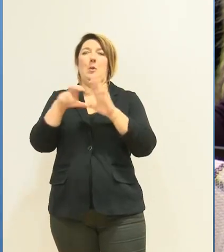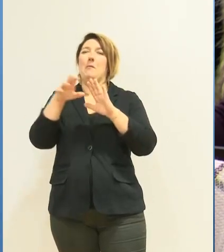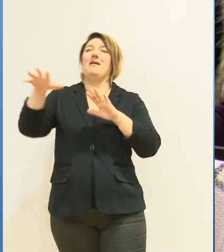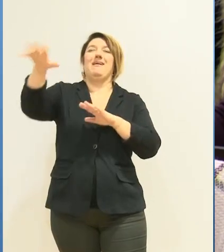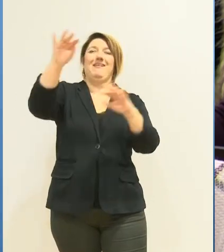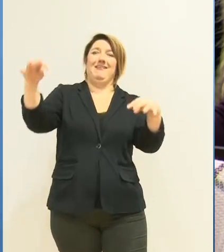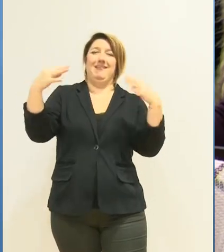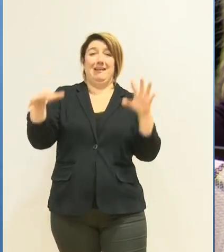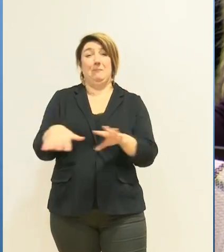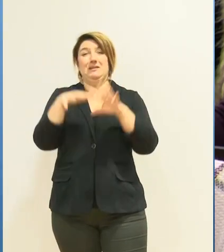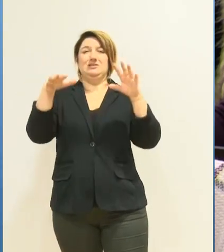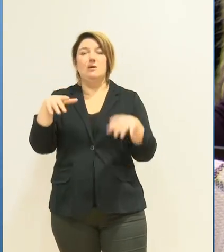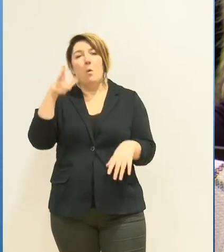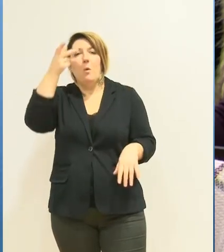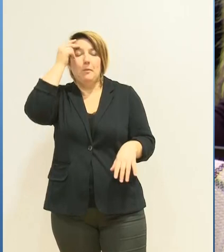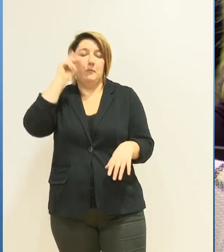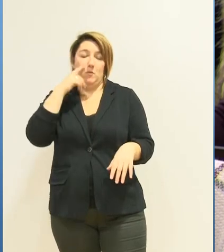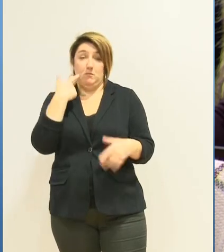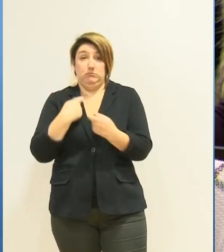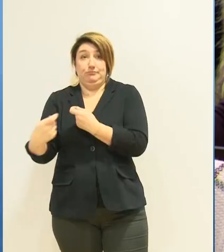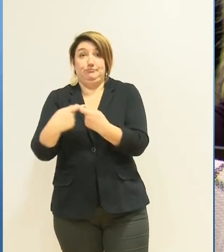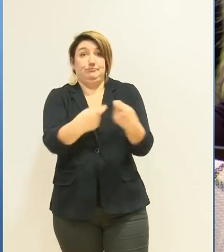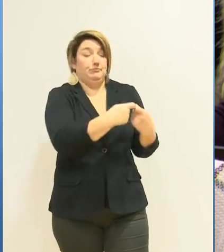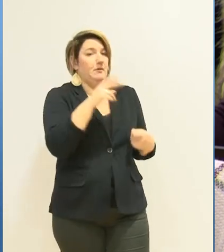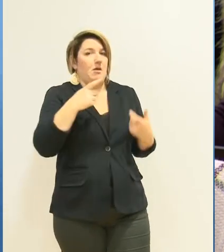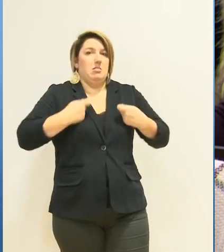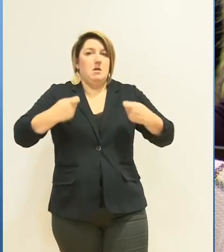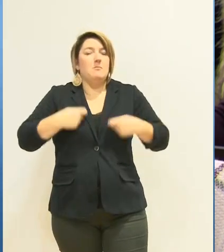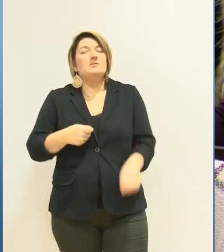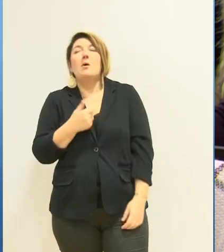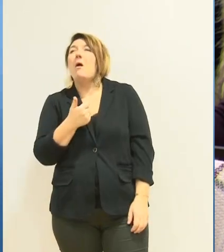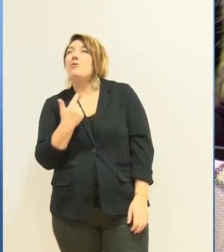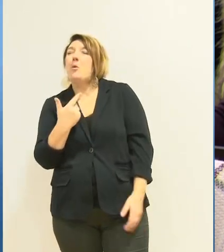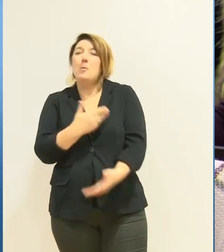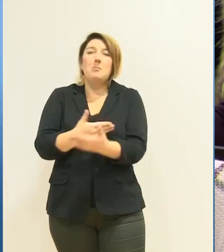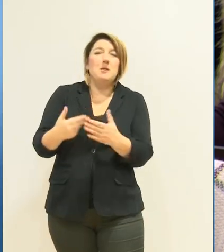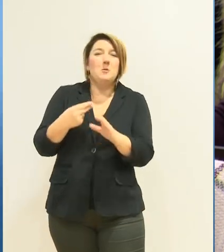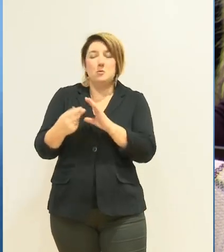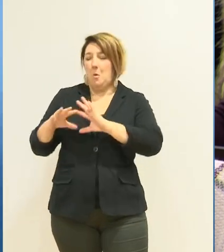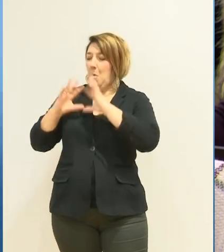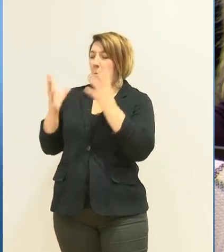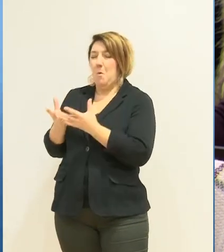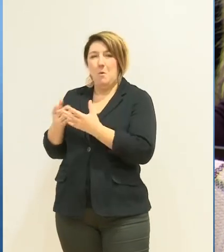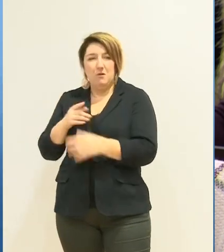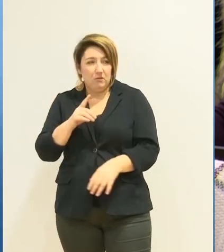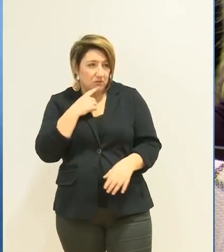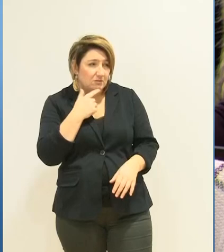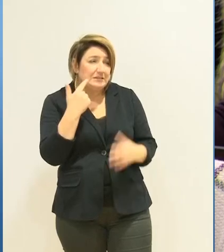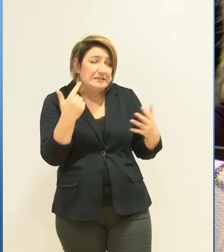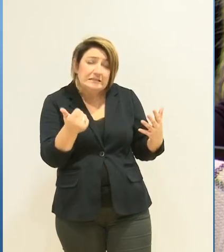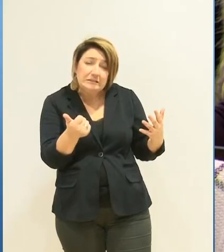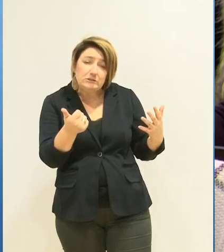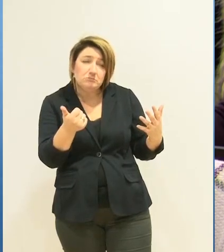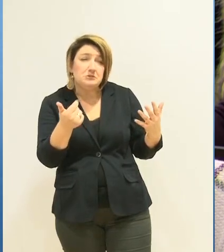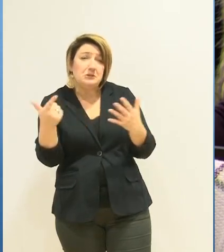liste monsieur le maire et monsieur les conseillers ce n'est pas un ou deux millions d'euros dont je viens de parler mais six à sept millions voilà